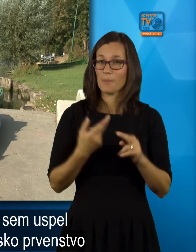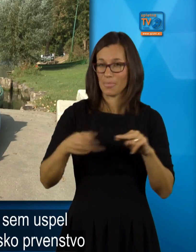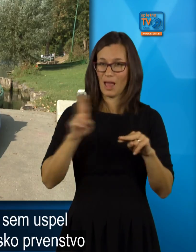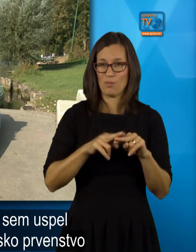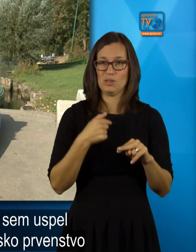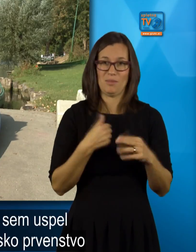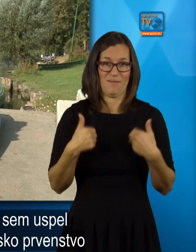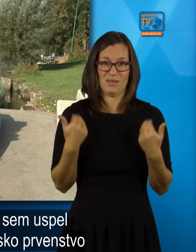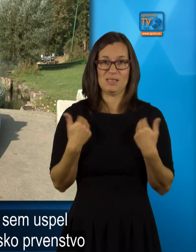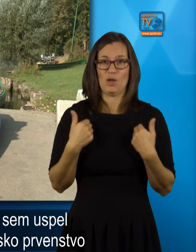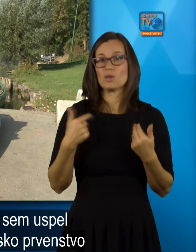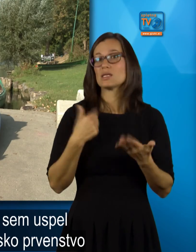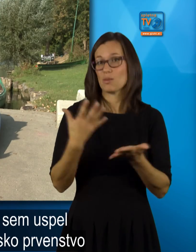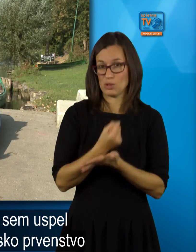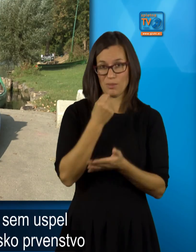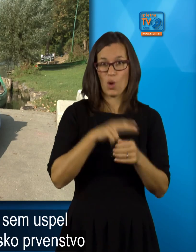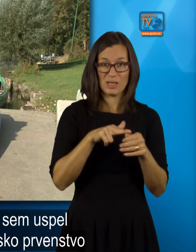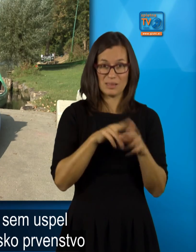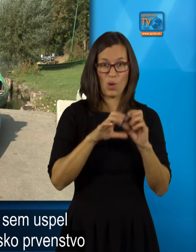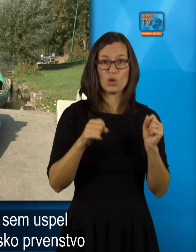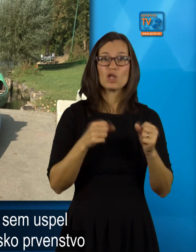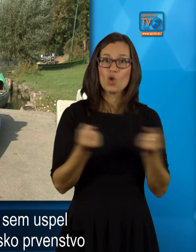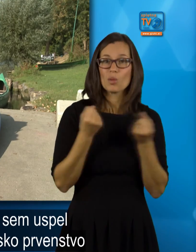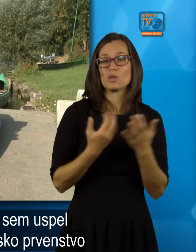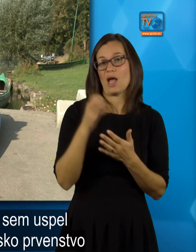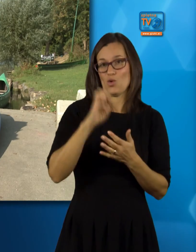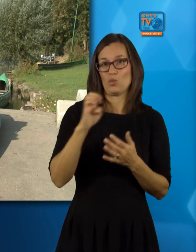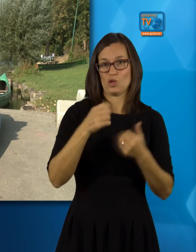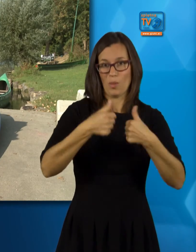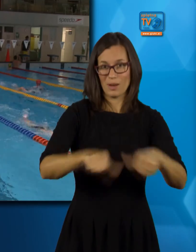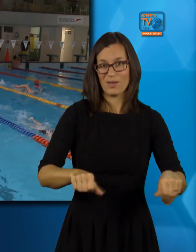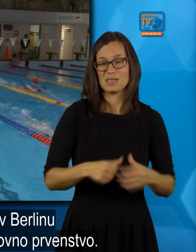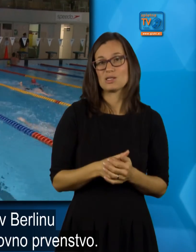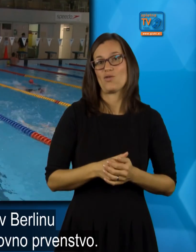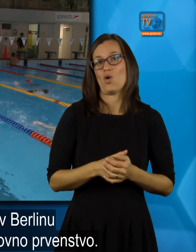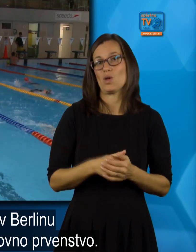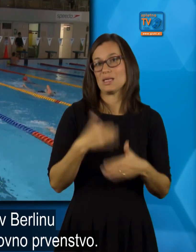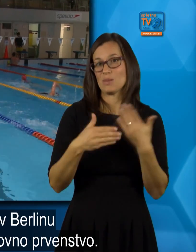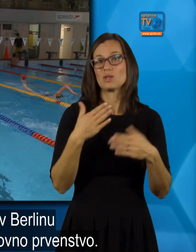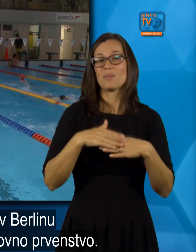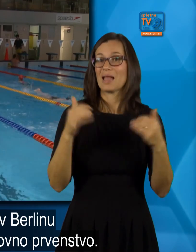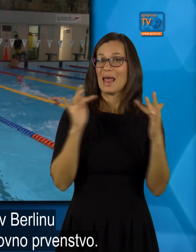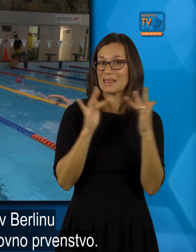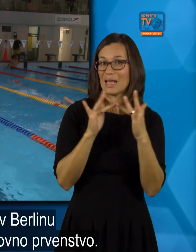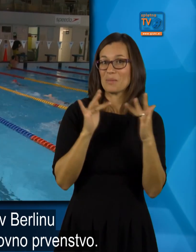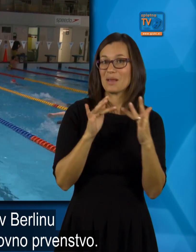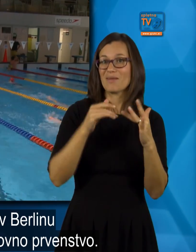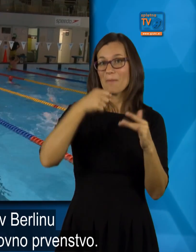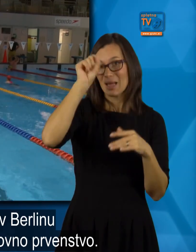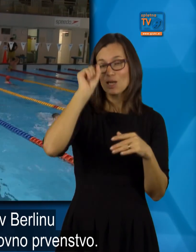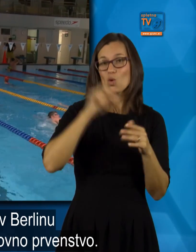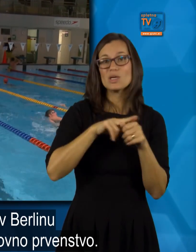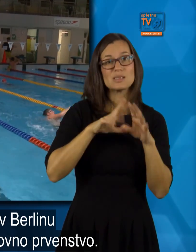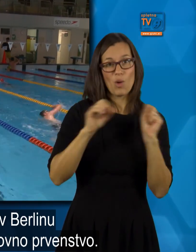Najbolj sem vesel, da sem uspel izpolniti normo za evropsko prvenstvo, da sem potem na tekmi v Berlinu tudi izpolnil norme